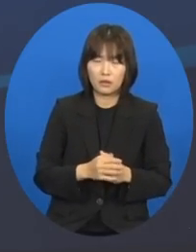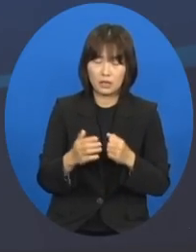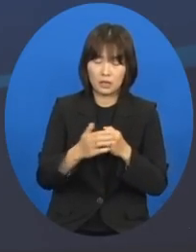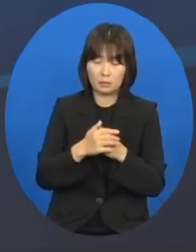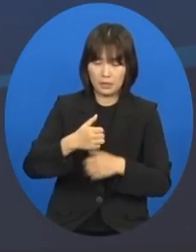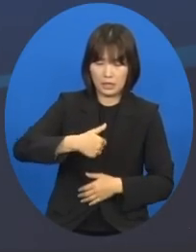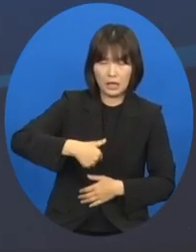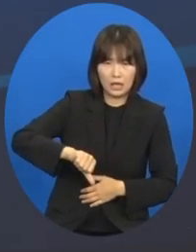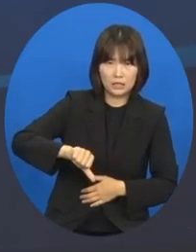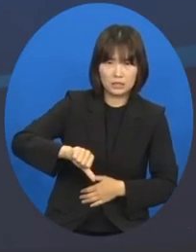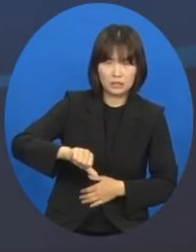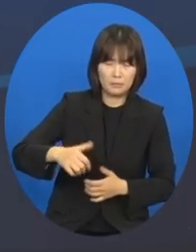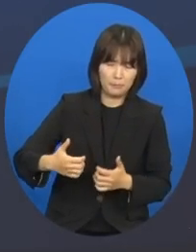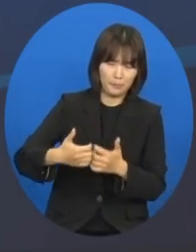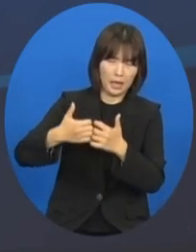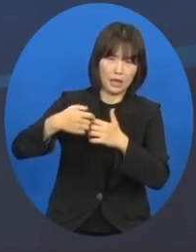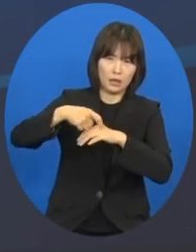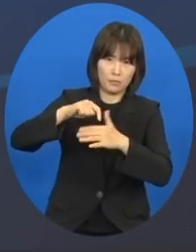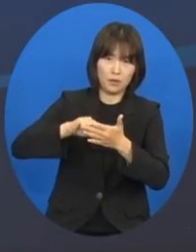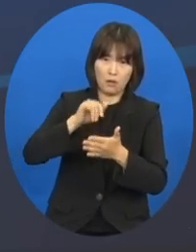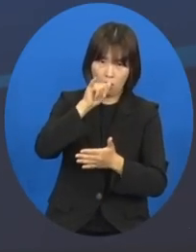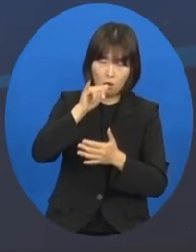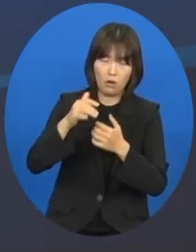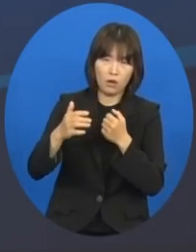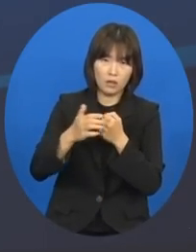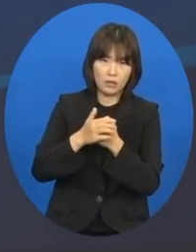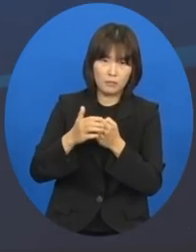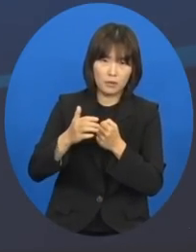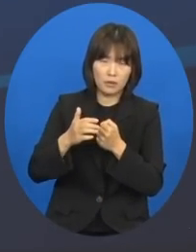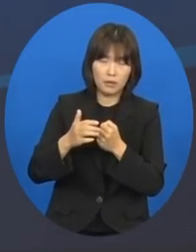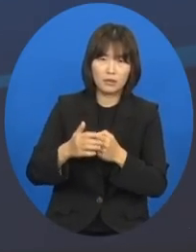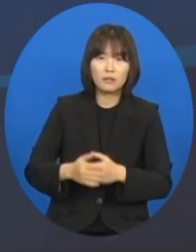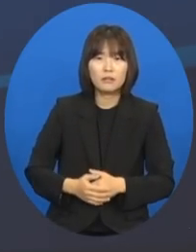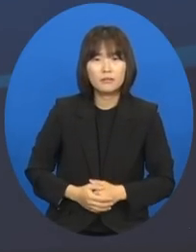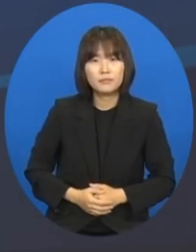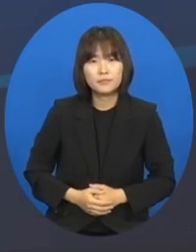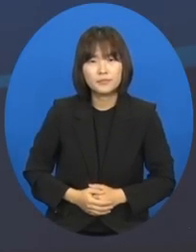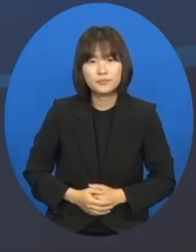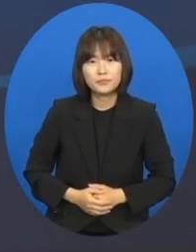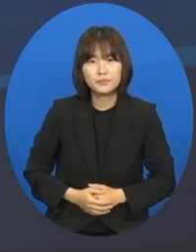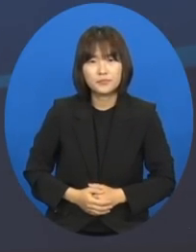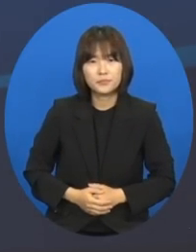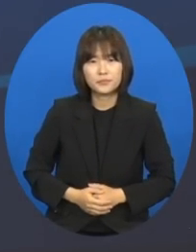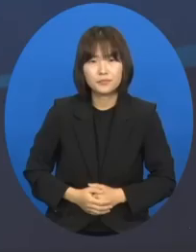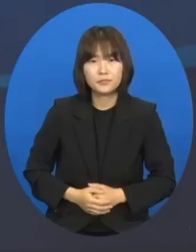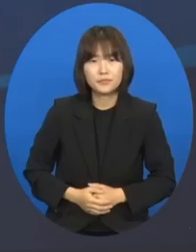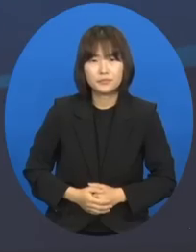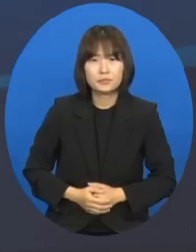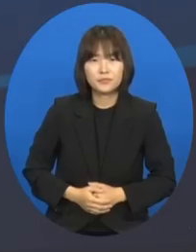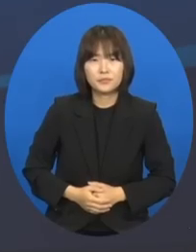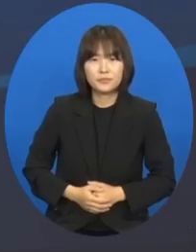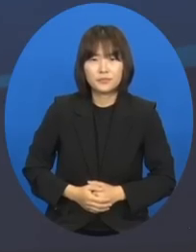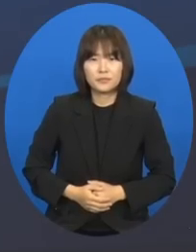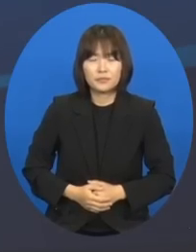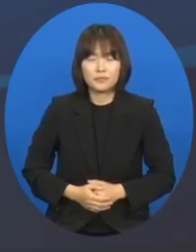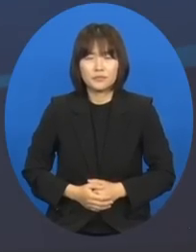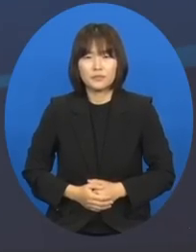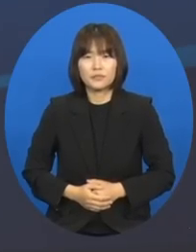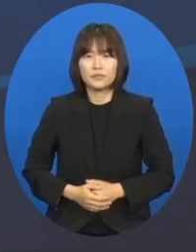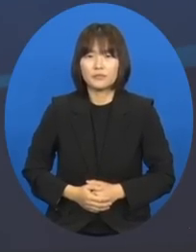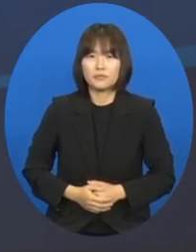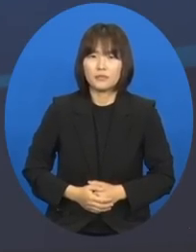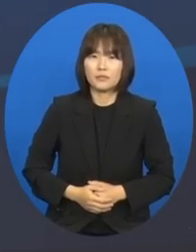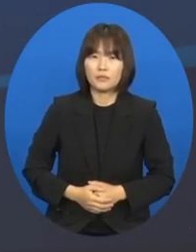반항적인 심리가 강하기 때문에 그런 거에 대해서 질문하거나 아니면 뭐 비난하거나 비판하거나 했는데